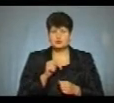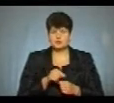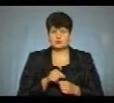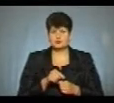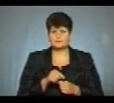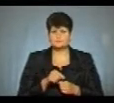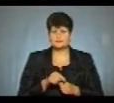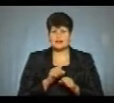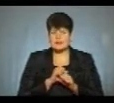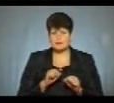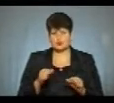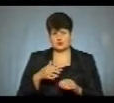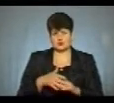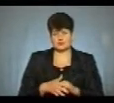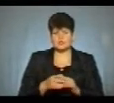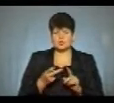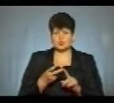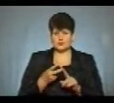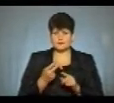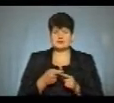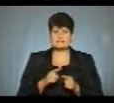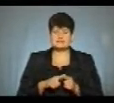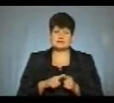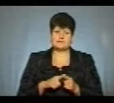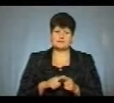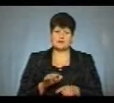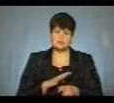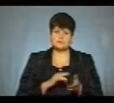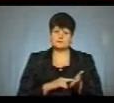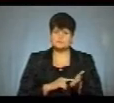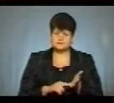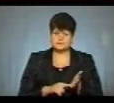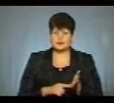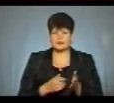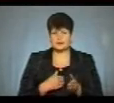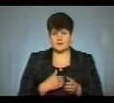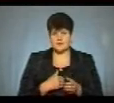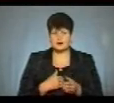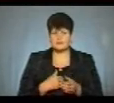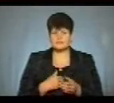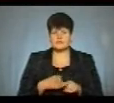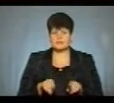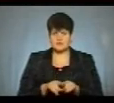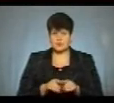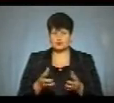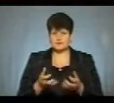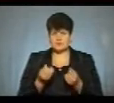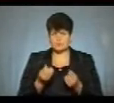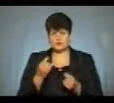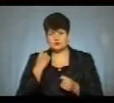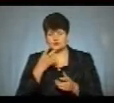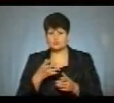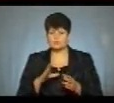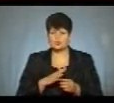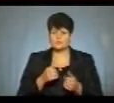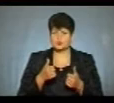можна розуміти, що це. Друге, це так, як було зазначено, що і я також підтримую таку позицію, було б добре,